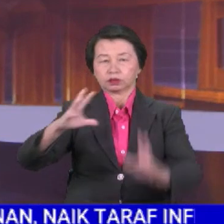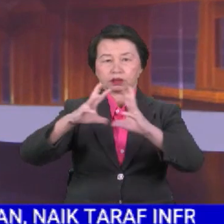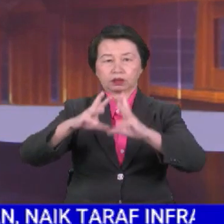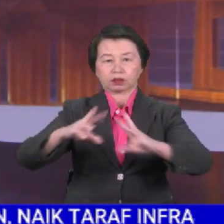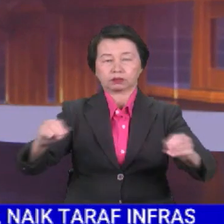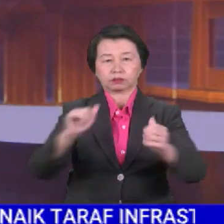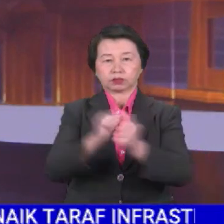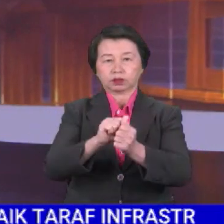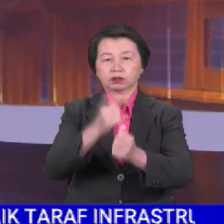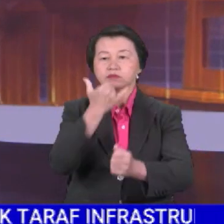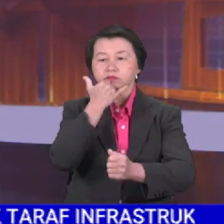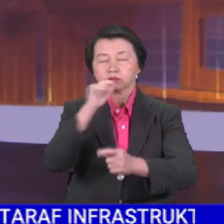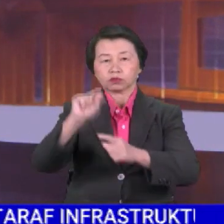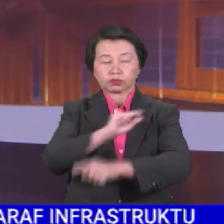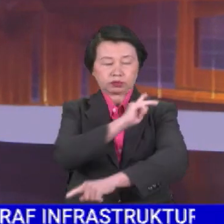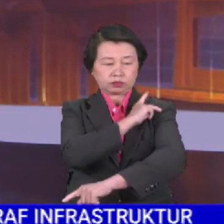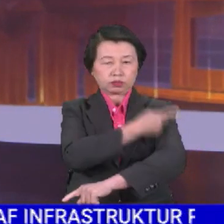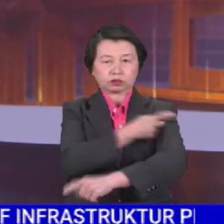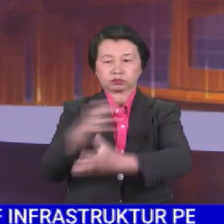penyalah